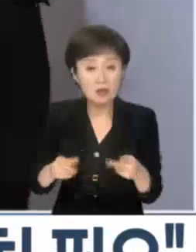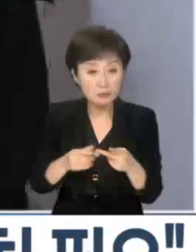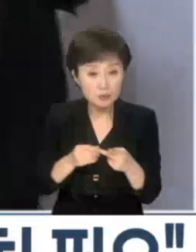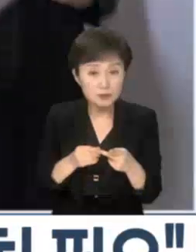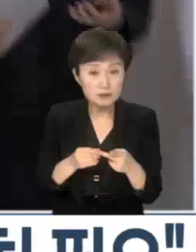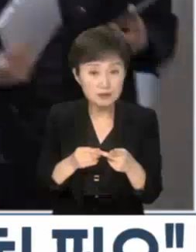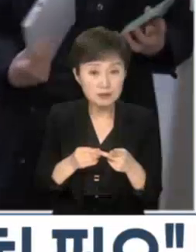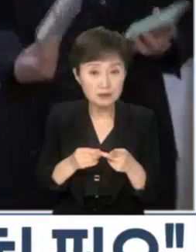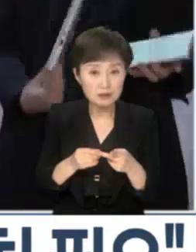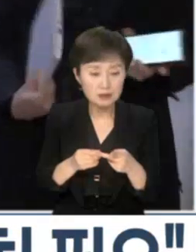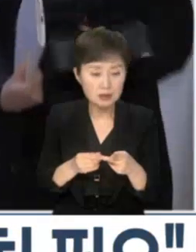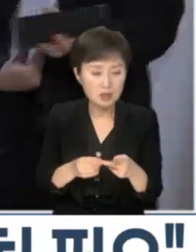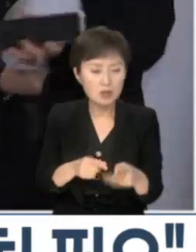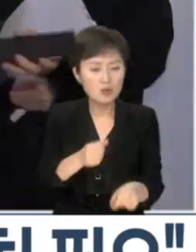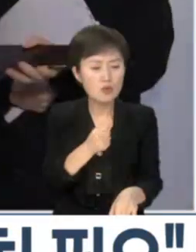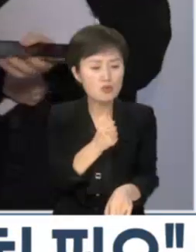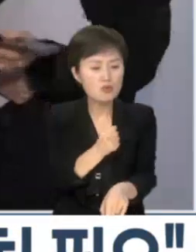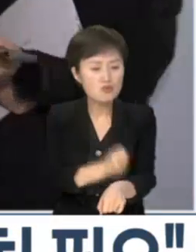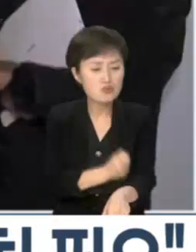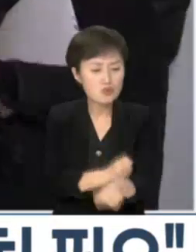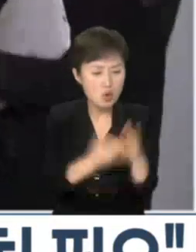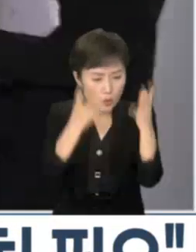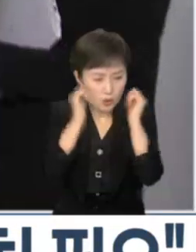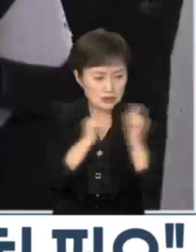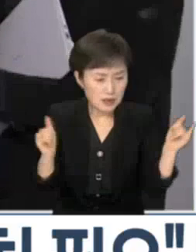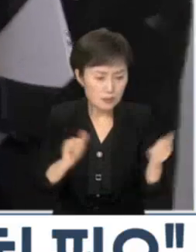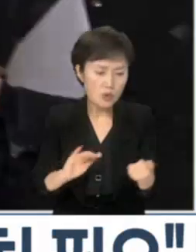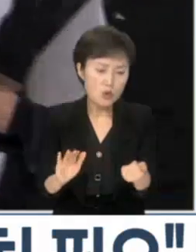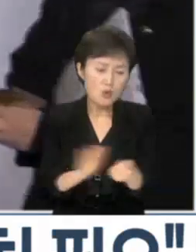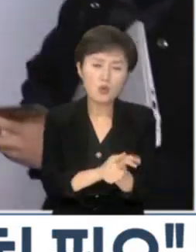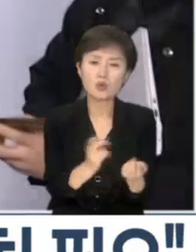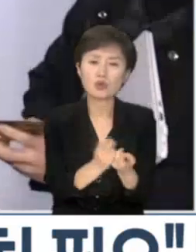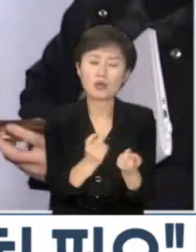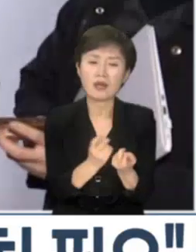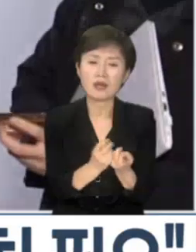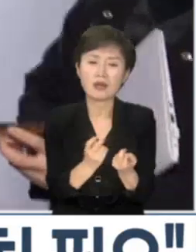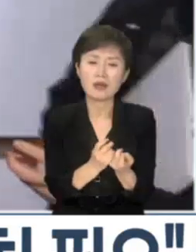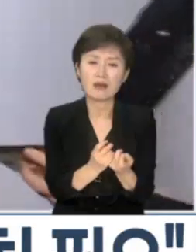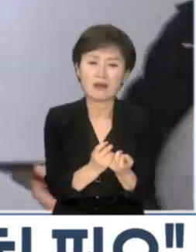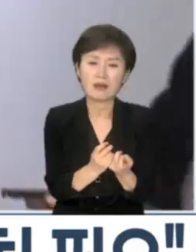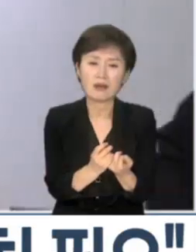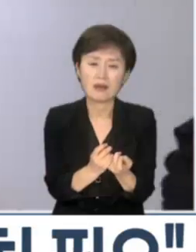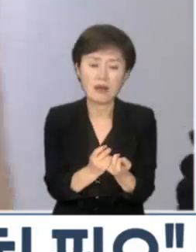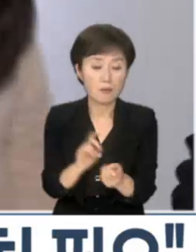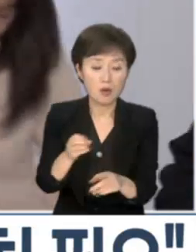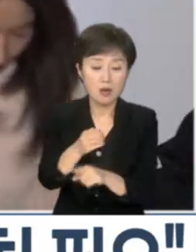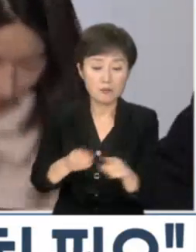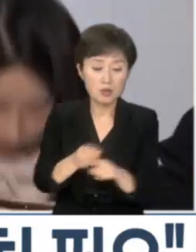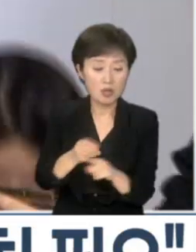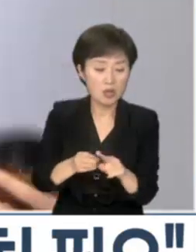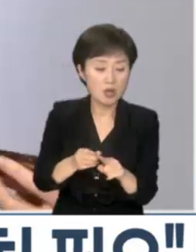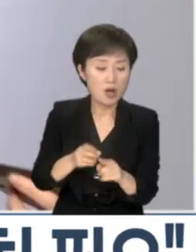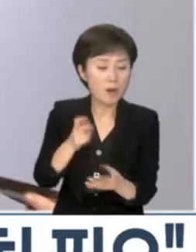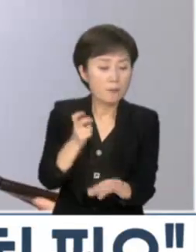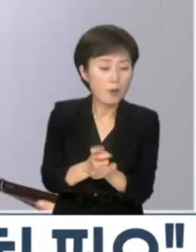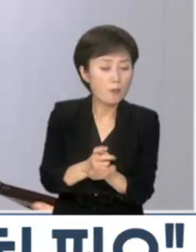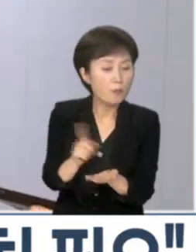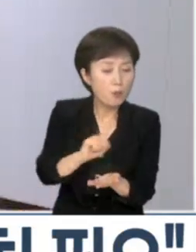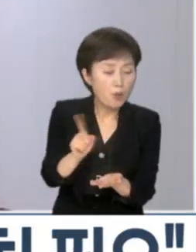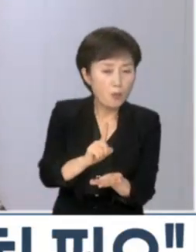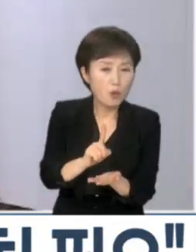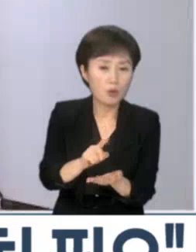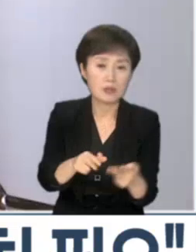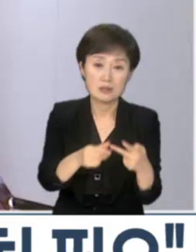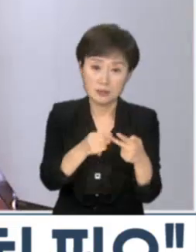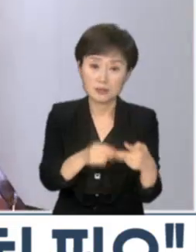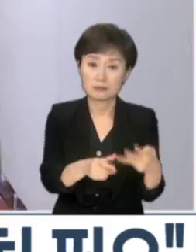번째는 당 원로들을 선거법 관련한 파고, 이 병립제인지 이런 부분들, 당 공약 부분들 어떻게 파고,